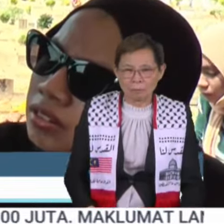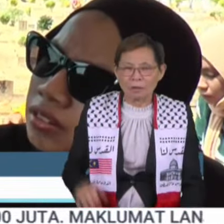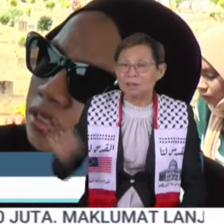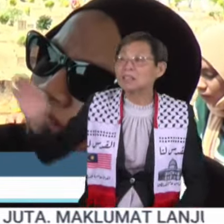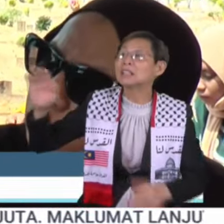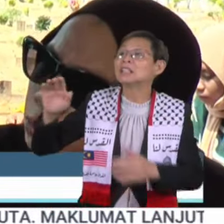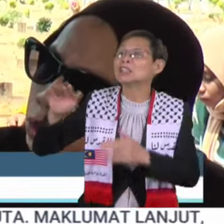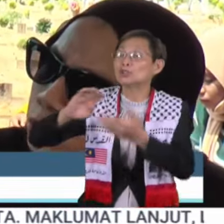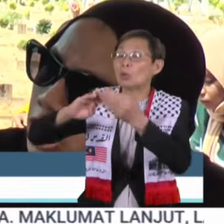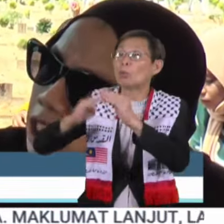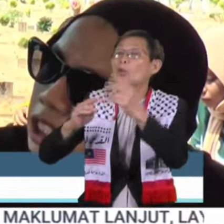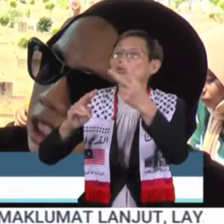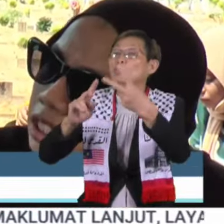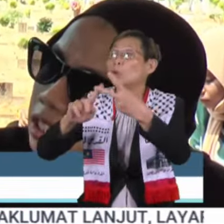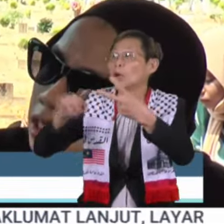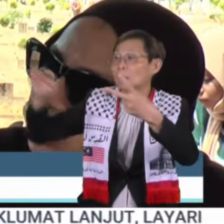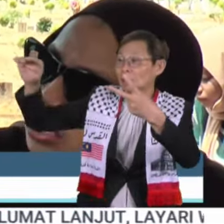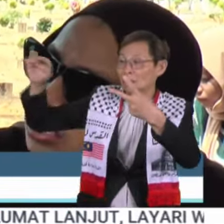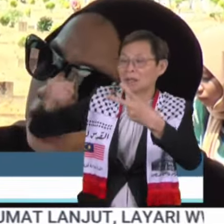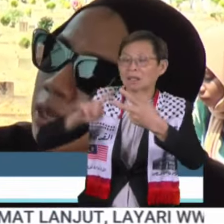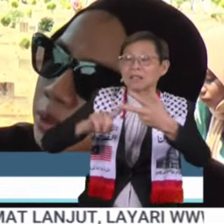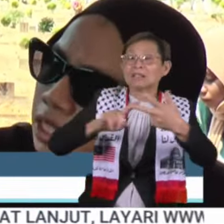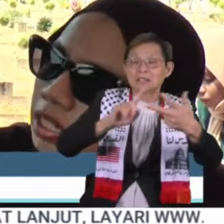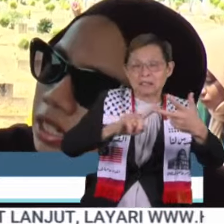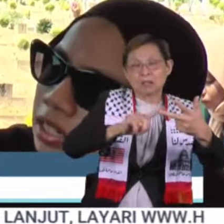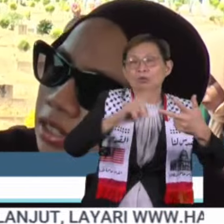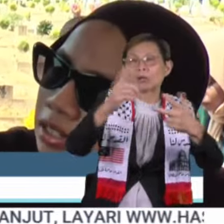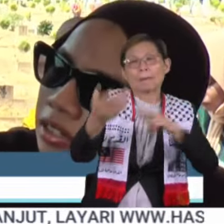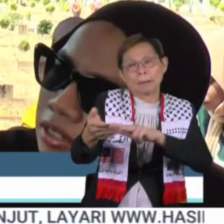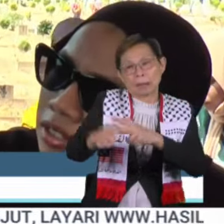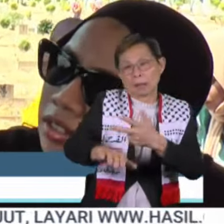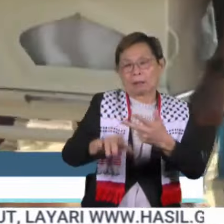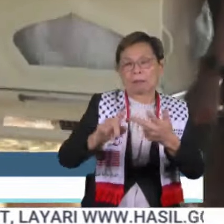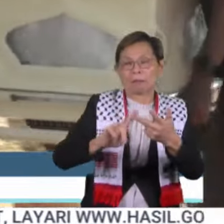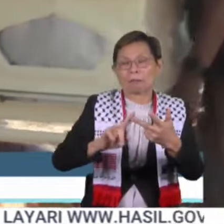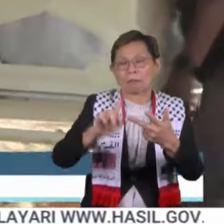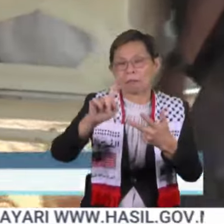Dia nombor dua. Nombor tiga? Nombor tiga dah meninggal lah.